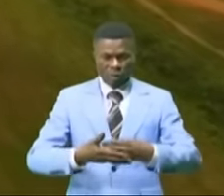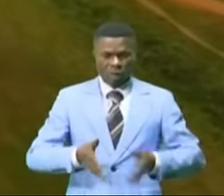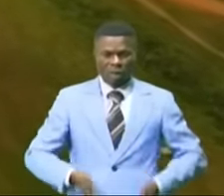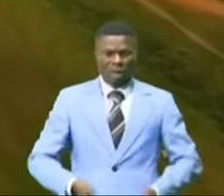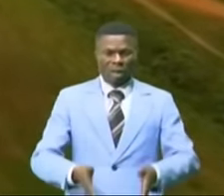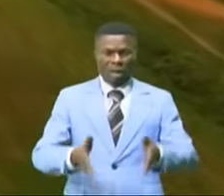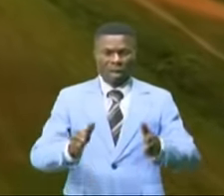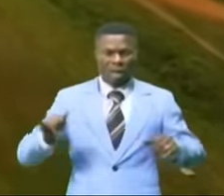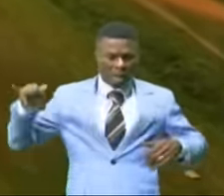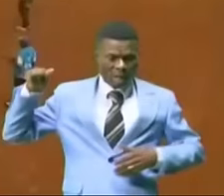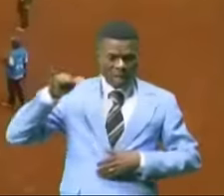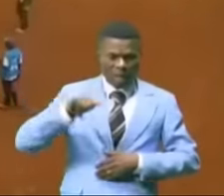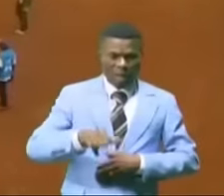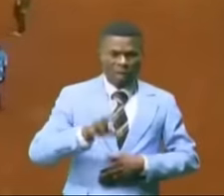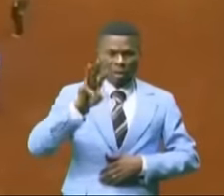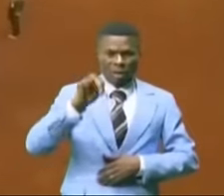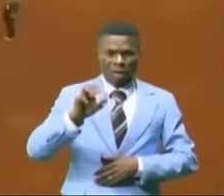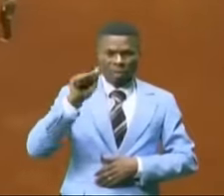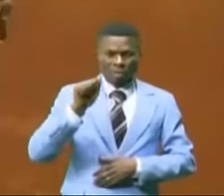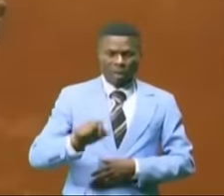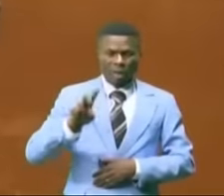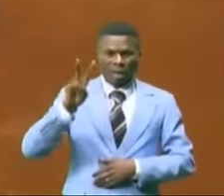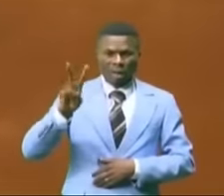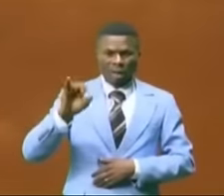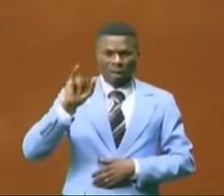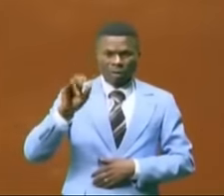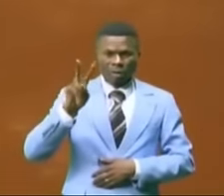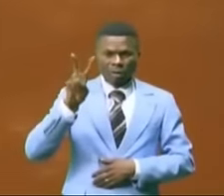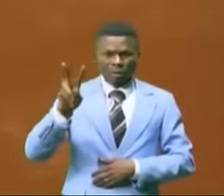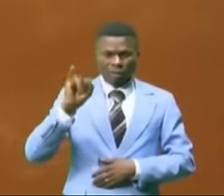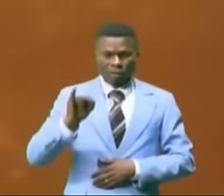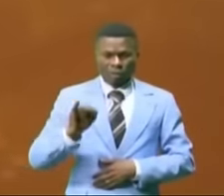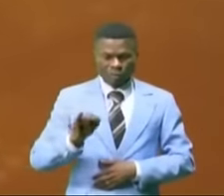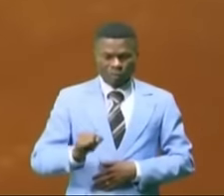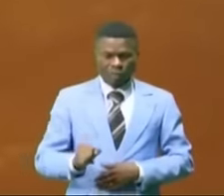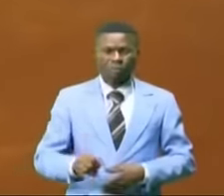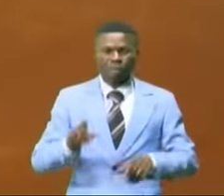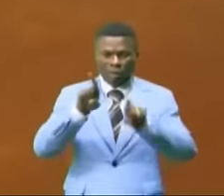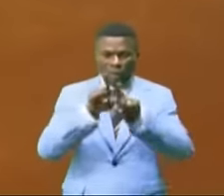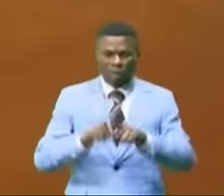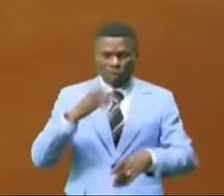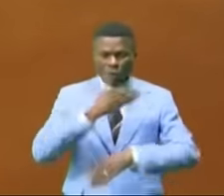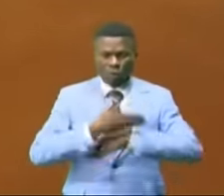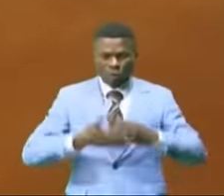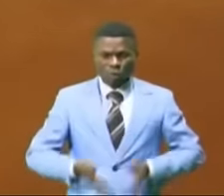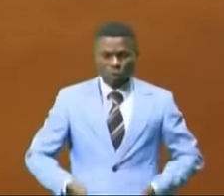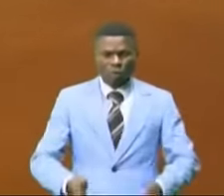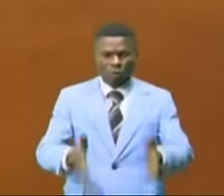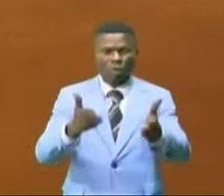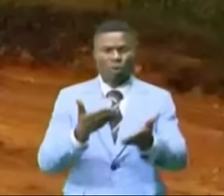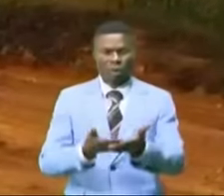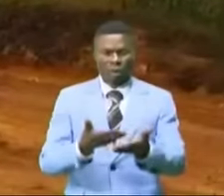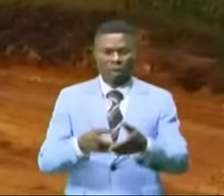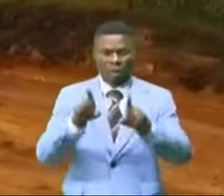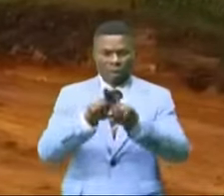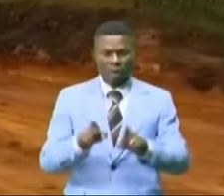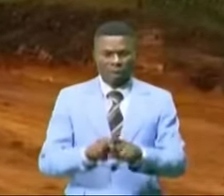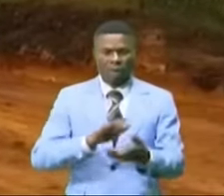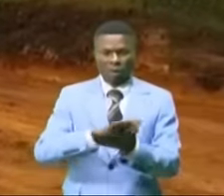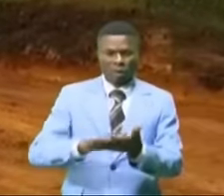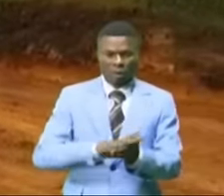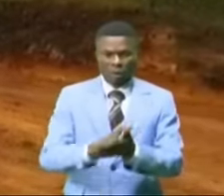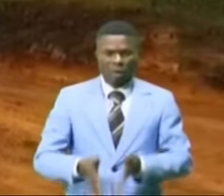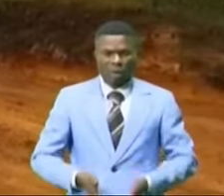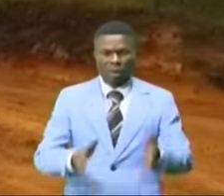de l'aérogare de Mavivi, le bétonnage du parking de stationnement des avions et véhicules, ainsi que le bétonnage